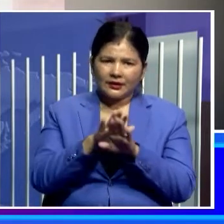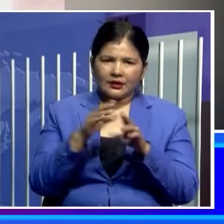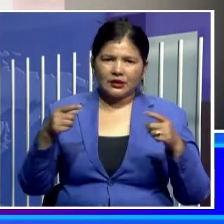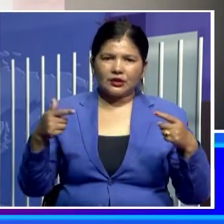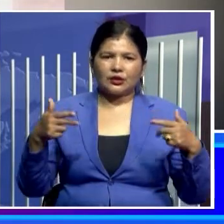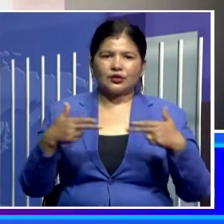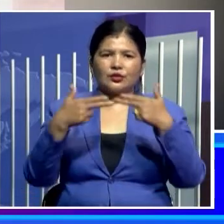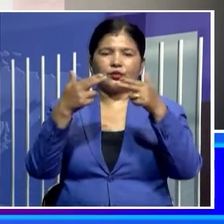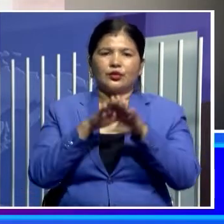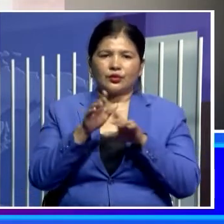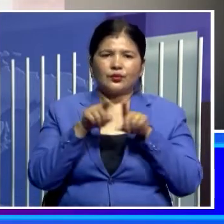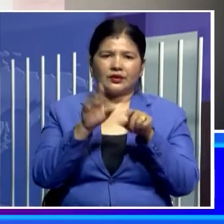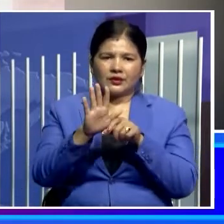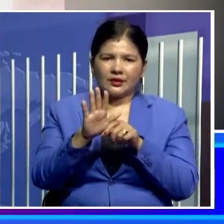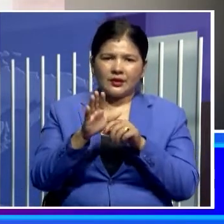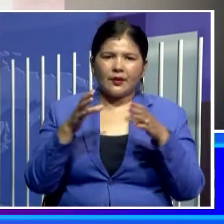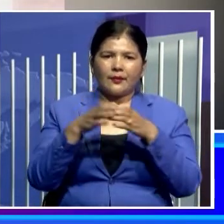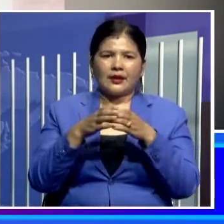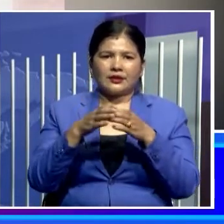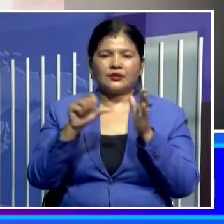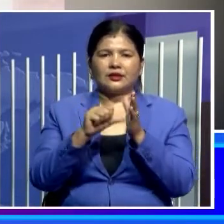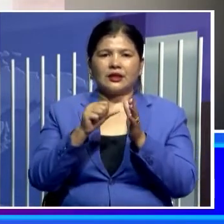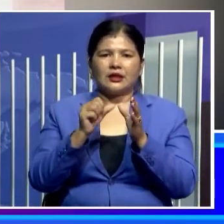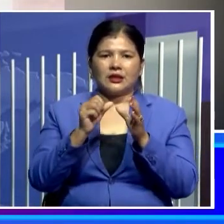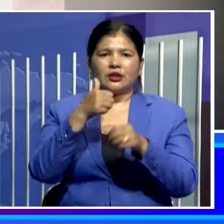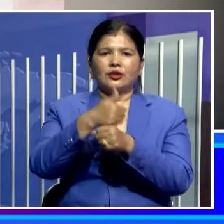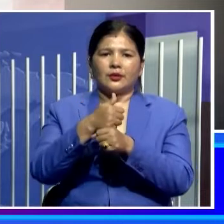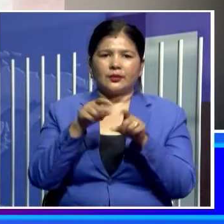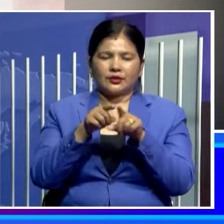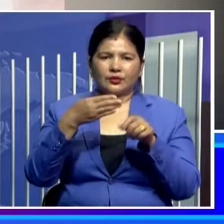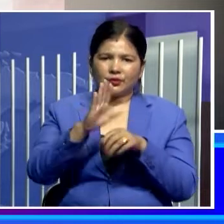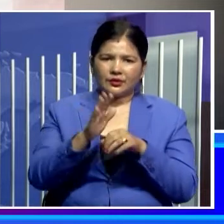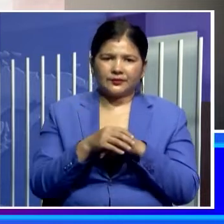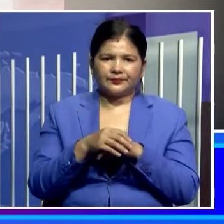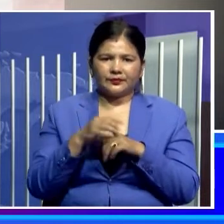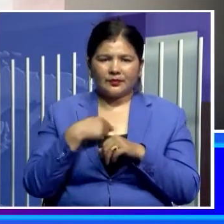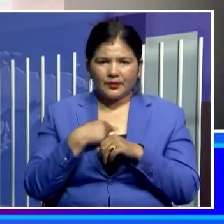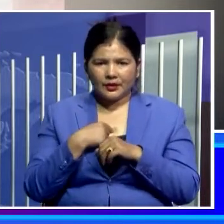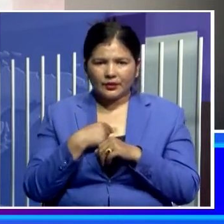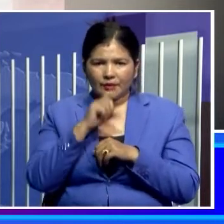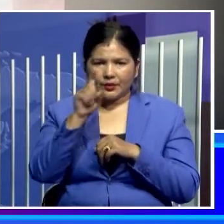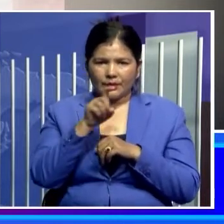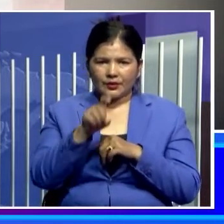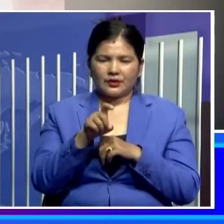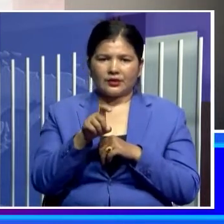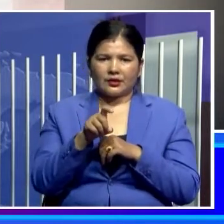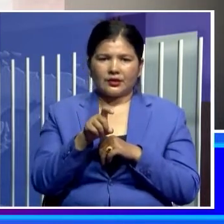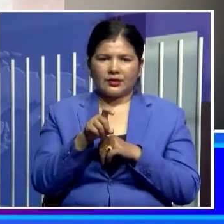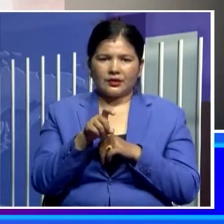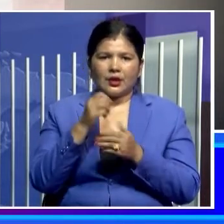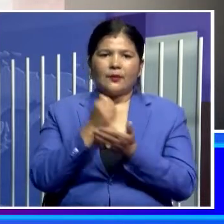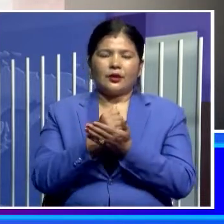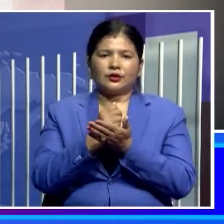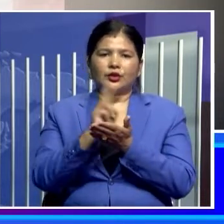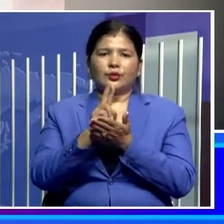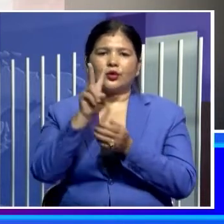चुनौतीहरू पनि छन्, जस्तो उहाँ पार्टीको जिल्ला सभापति पनि हुनुहुन्छ। हरिशजी, जस्तो मेरो प्रश्न चाहिँ त्यहाँको मत